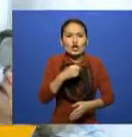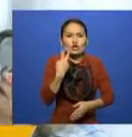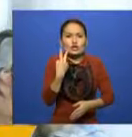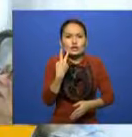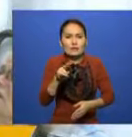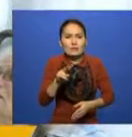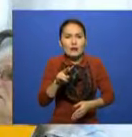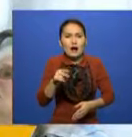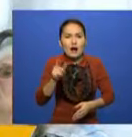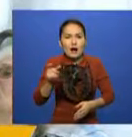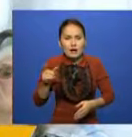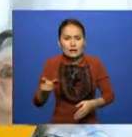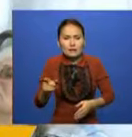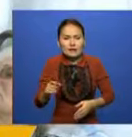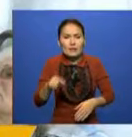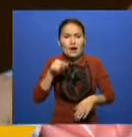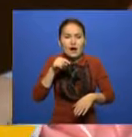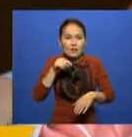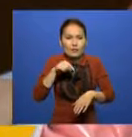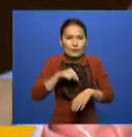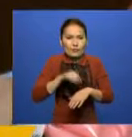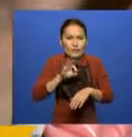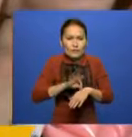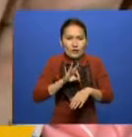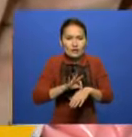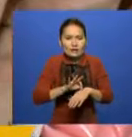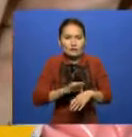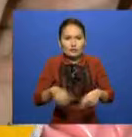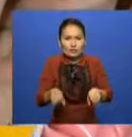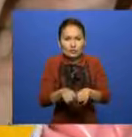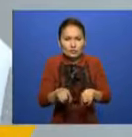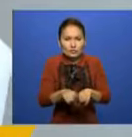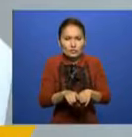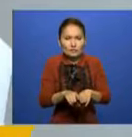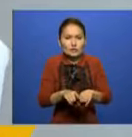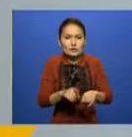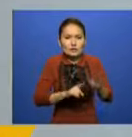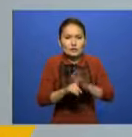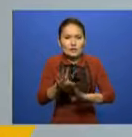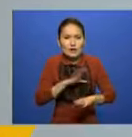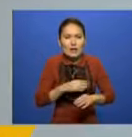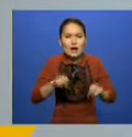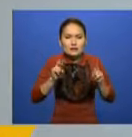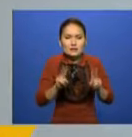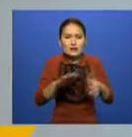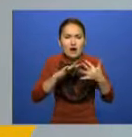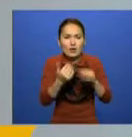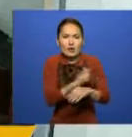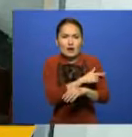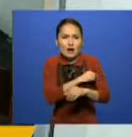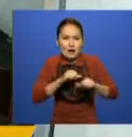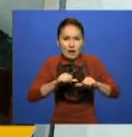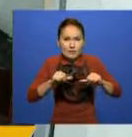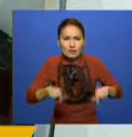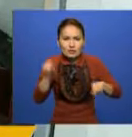өздерін жайсыз сезінсе, соның 98-і ұзақ ұйқыға кетіп оянған. Ауылда арнайы комиссия жұмыс істеп, қаншама сараптама алынып жатса